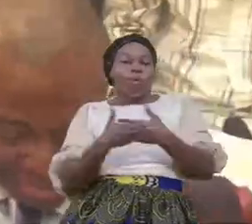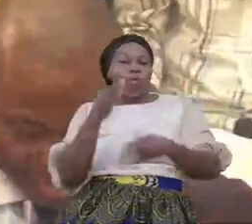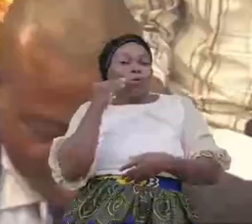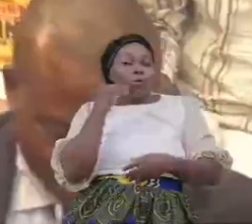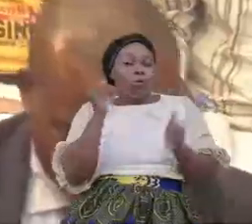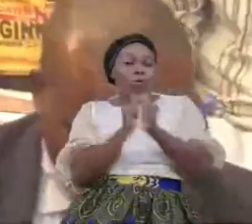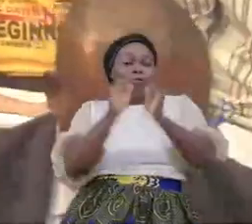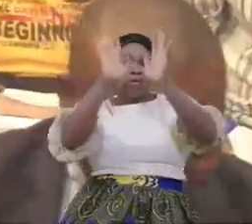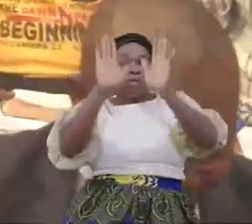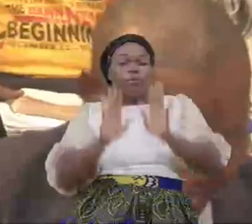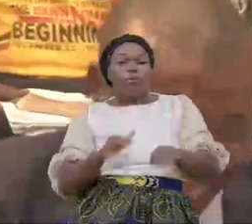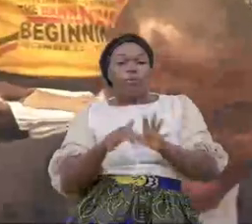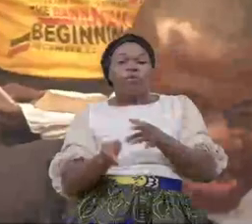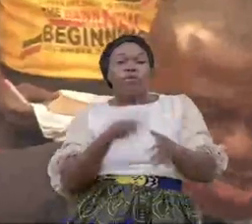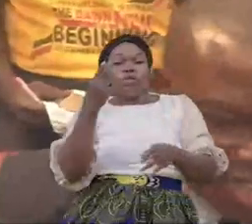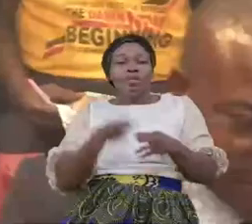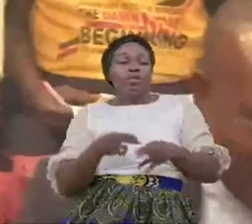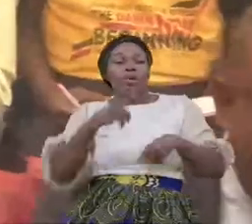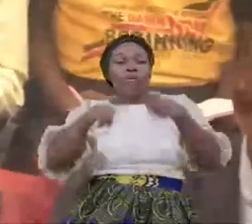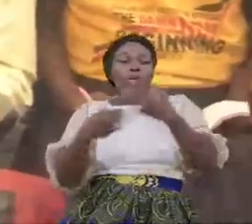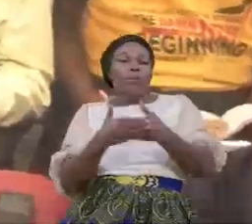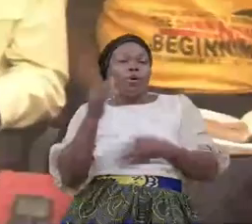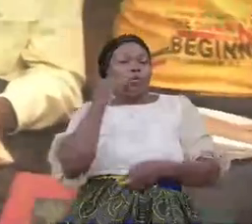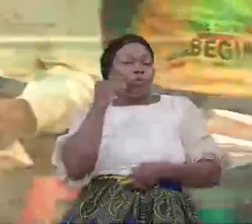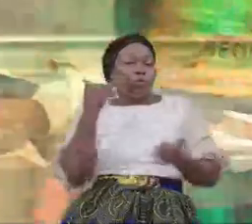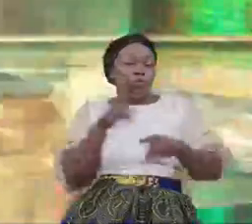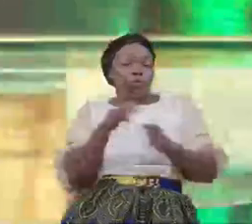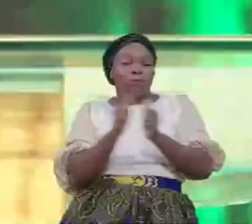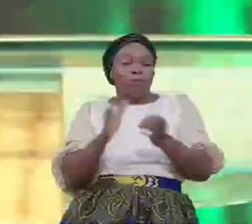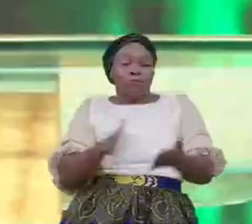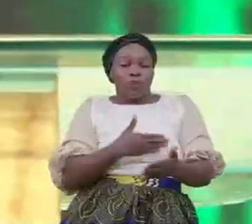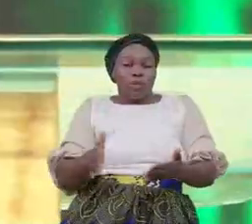ira à la maison ce soir avec des cantiques.